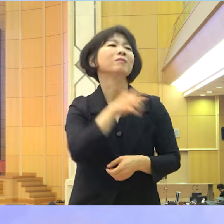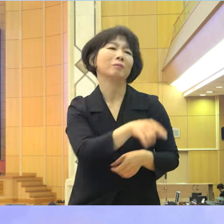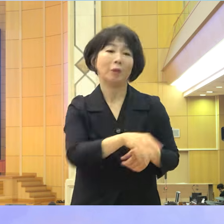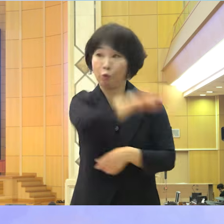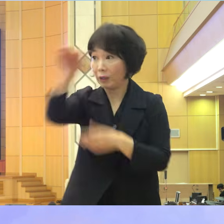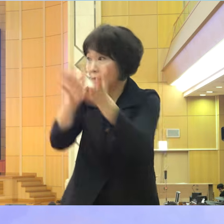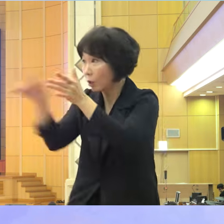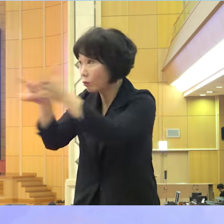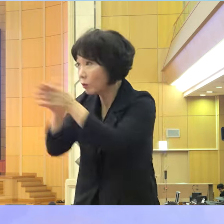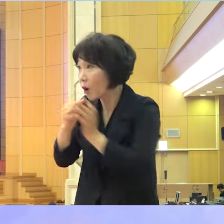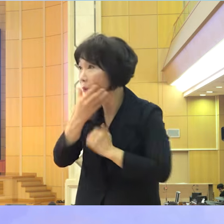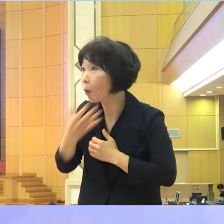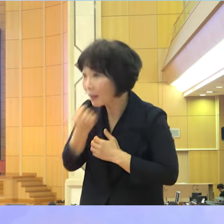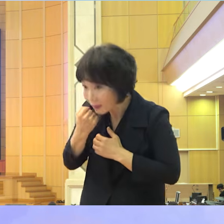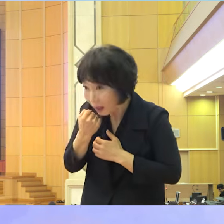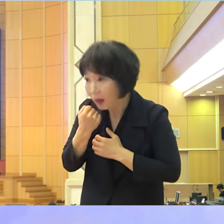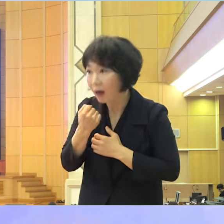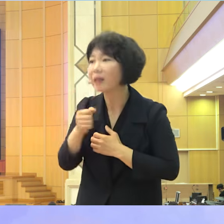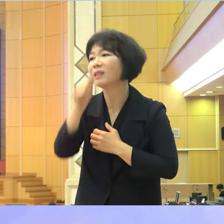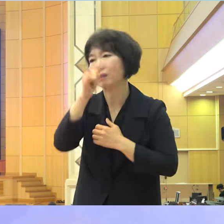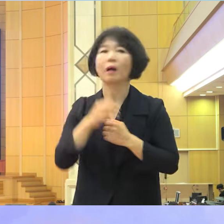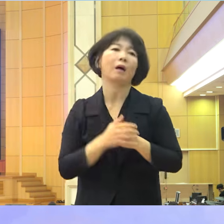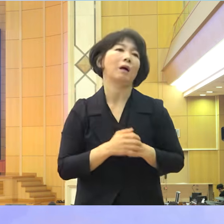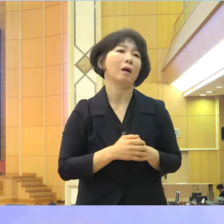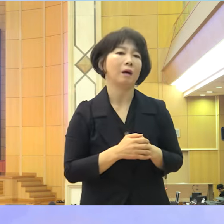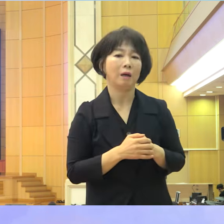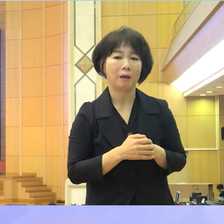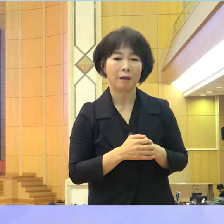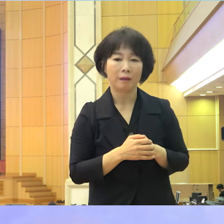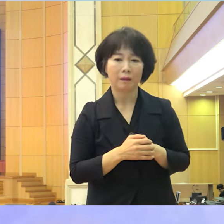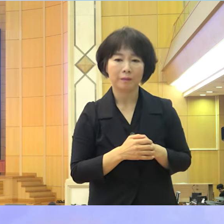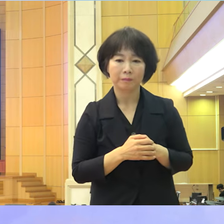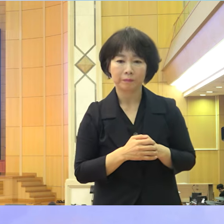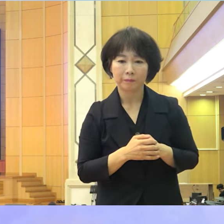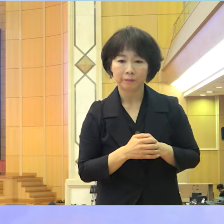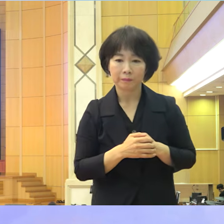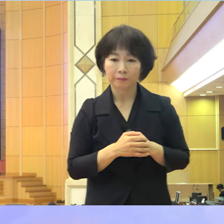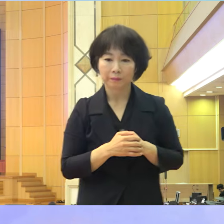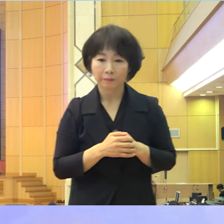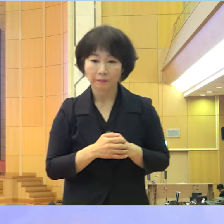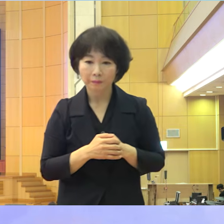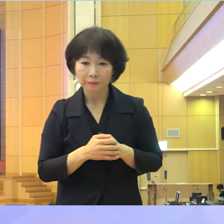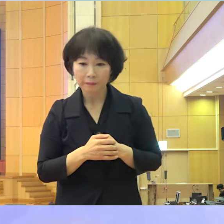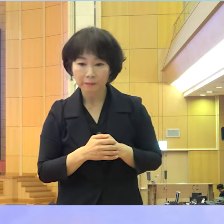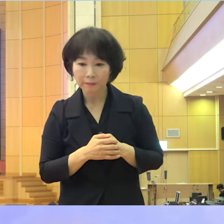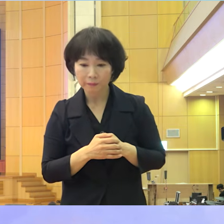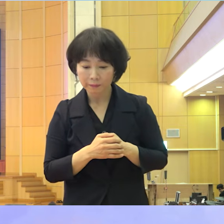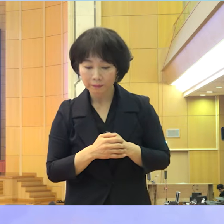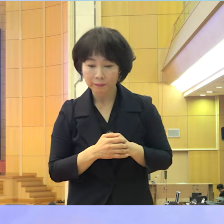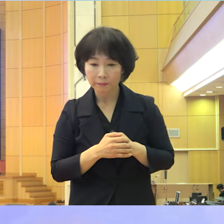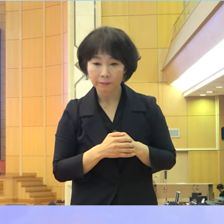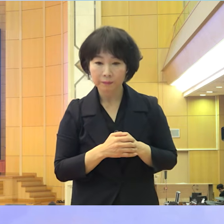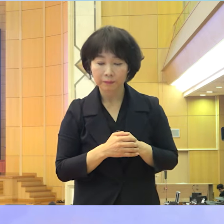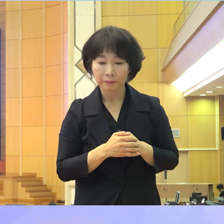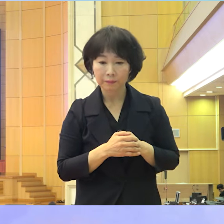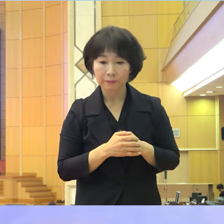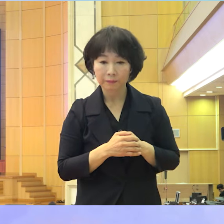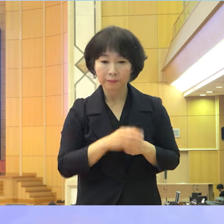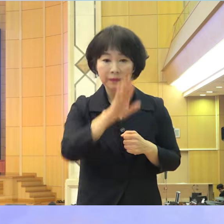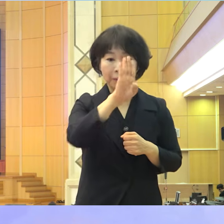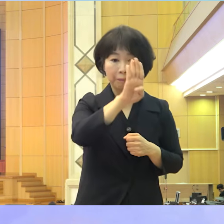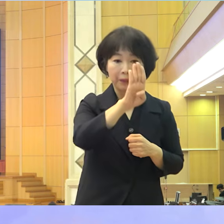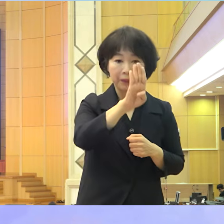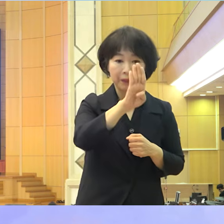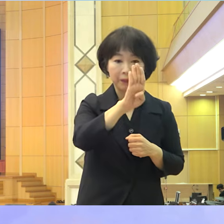것이고, 그걸 말하는 거예요. 그러니까 그 밑에 제일 밑에 보면 BC, ABCD,